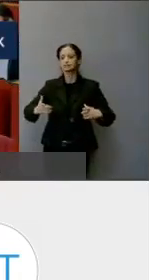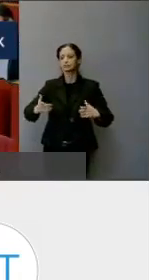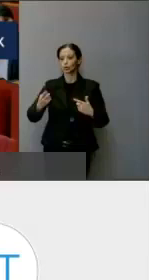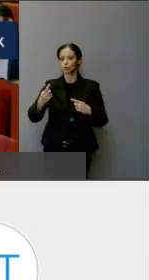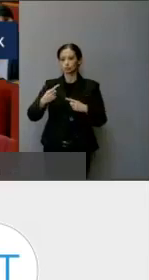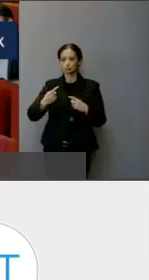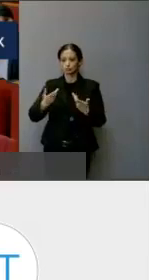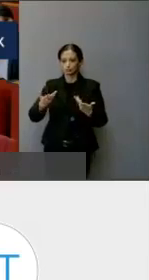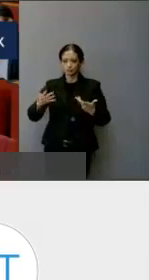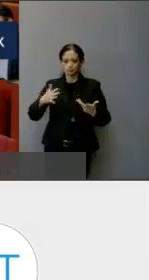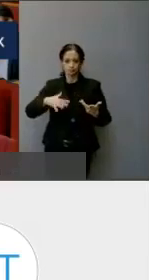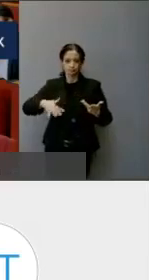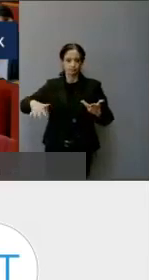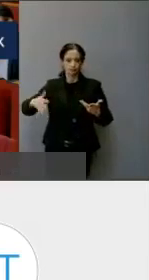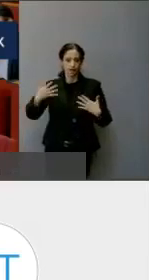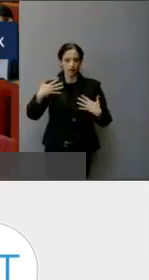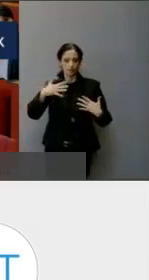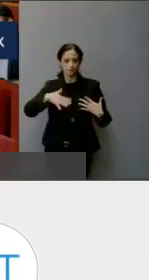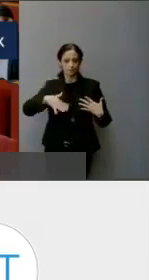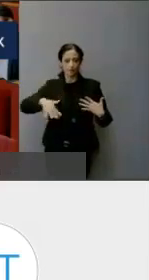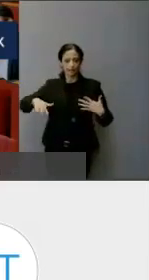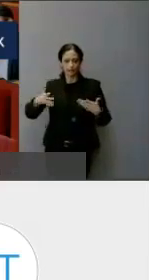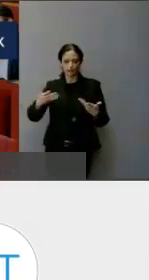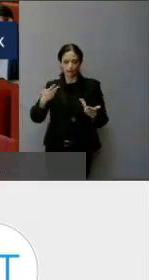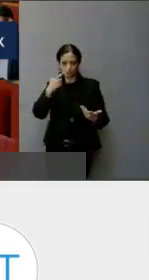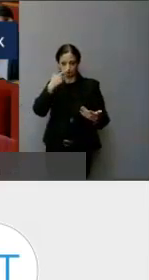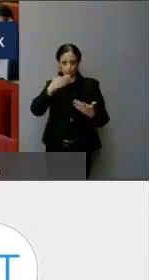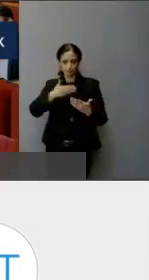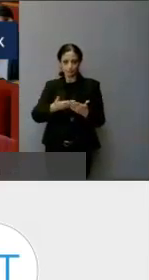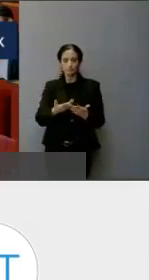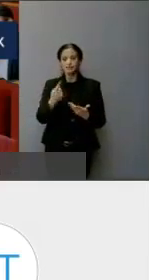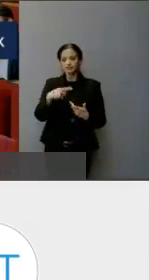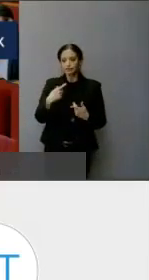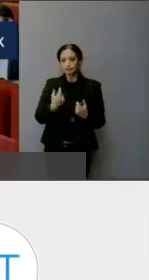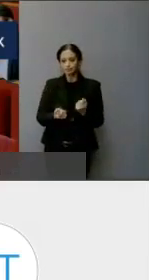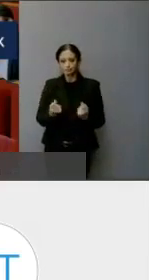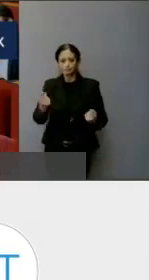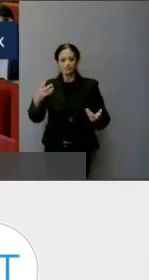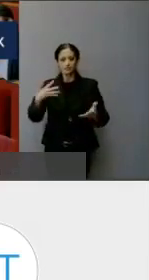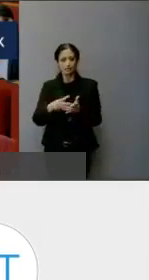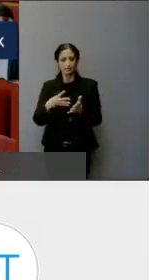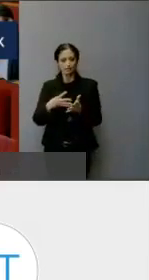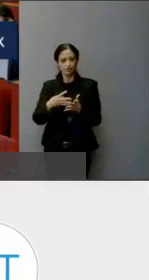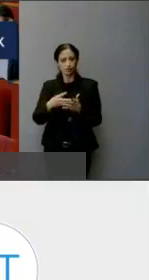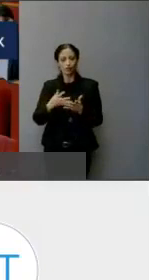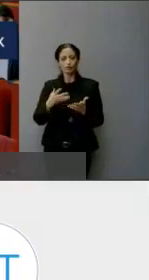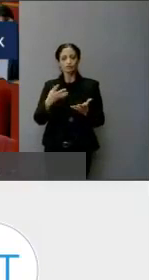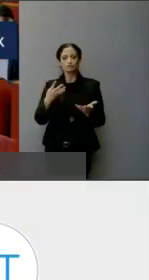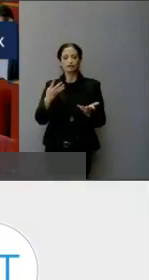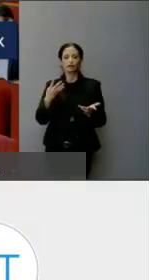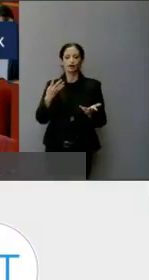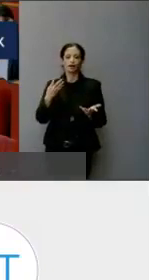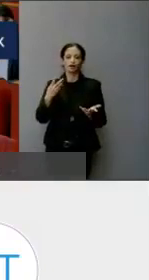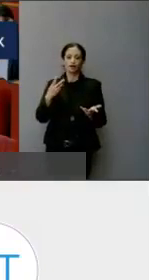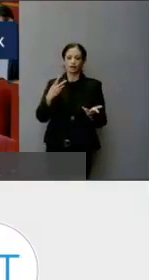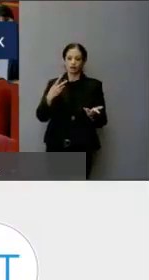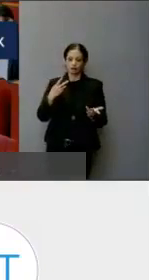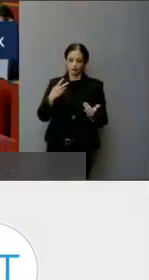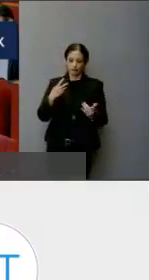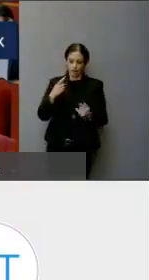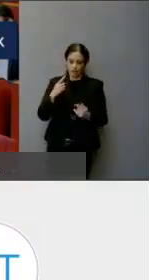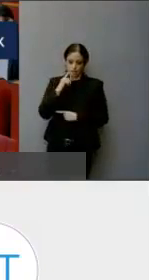di fronte alle criticità che sono emerse avrebbe perlomeno sottoposto ad un secondo passaggio di verifica